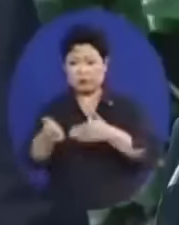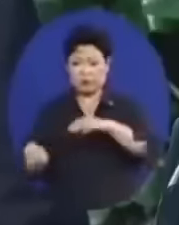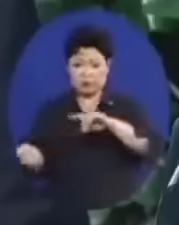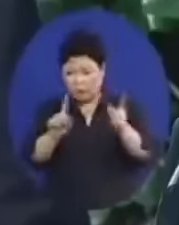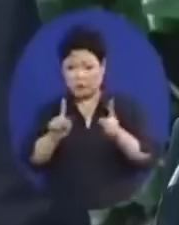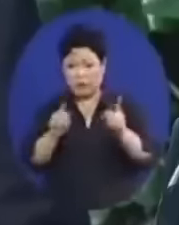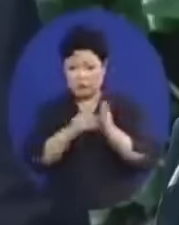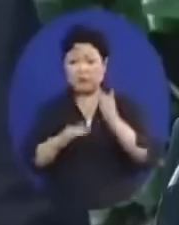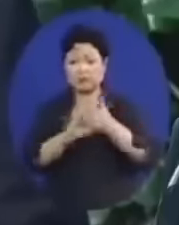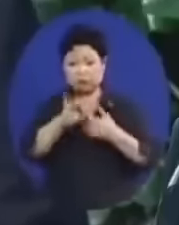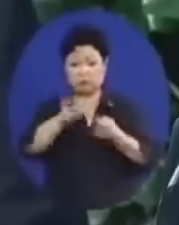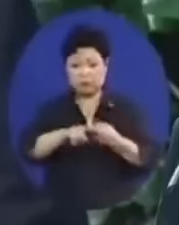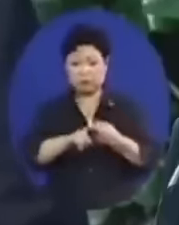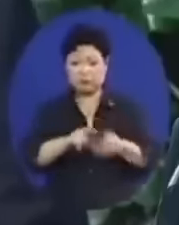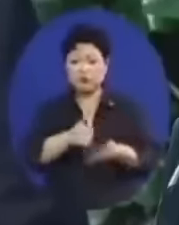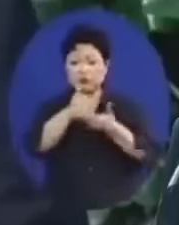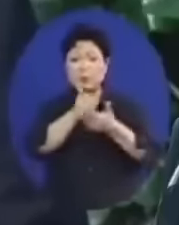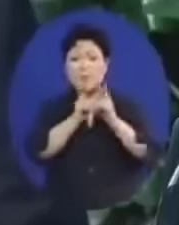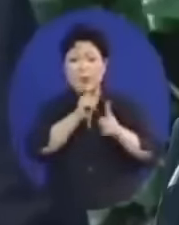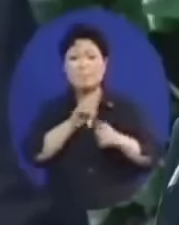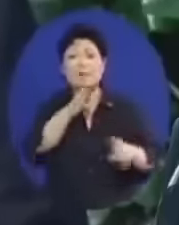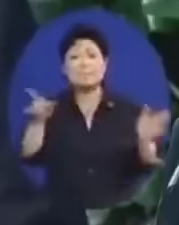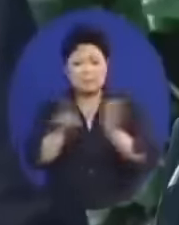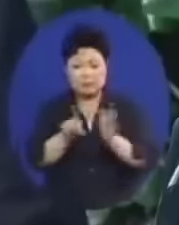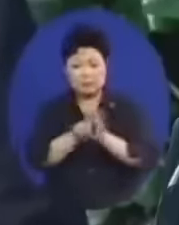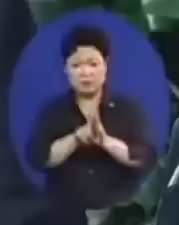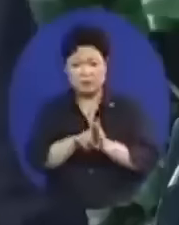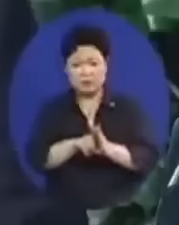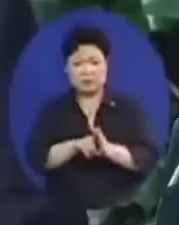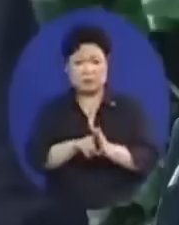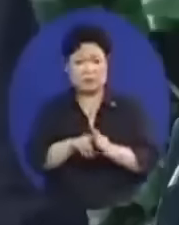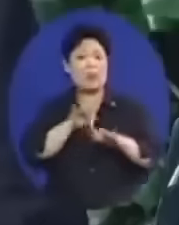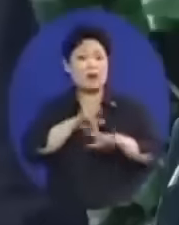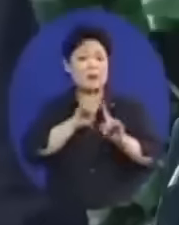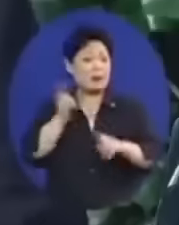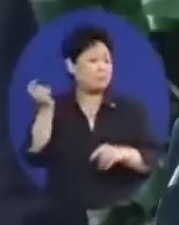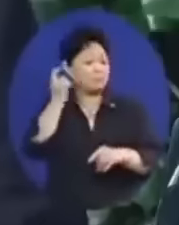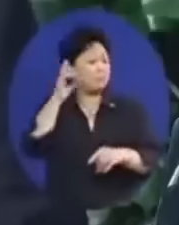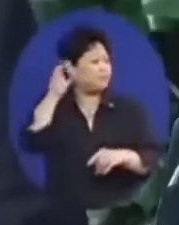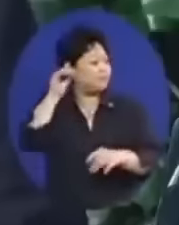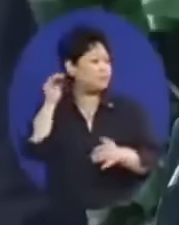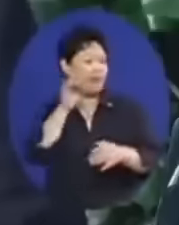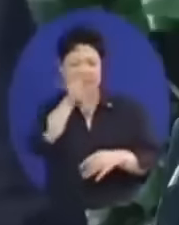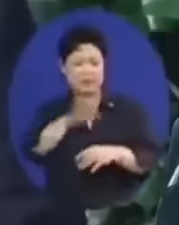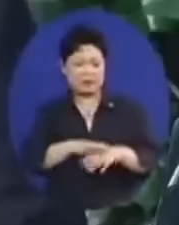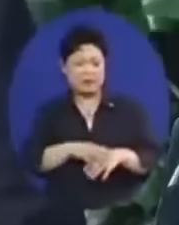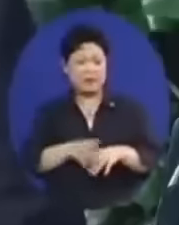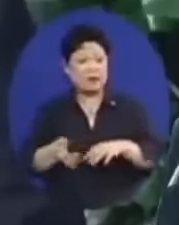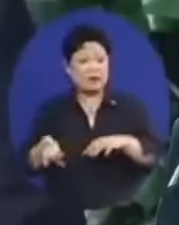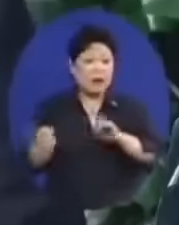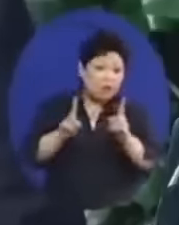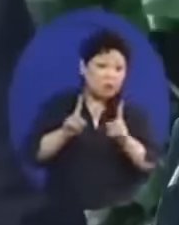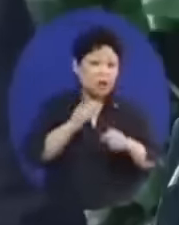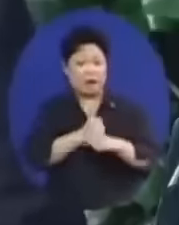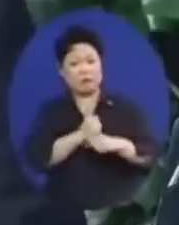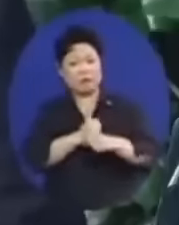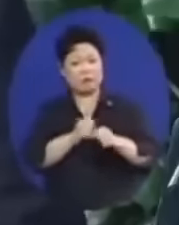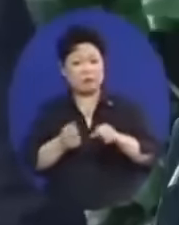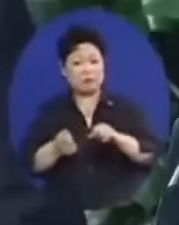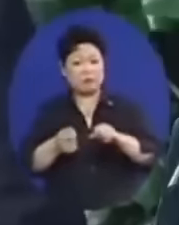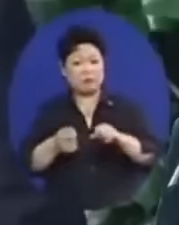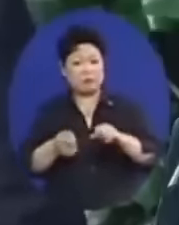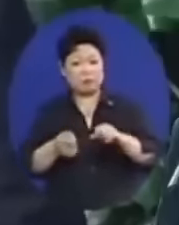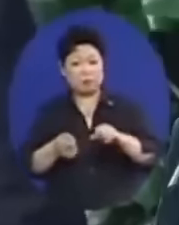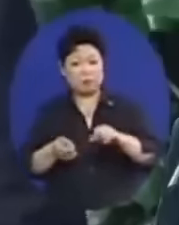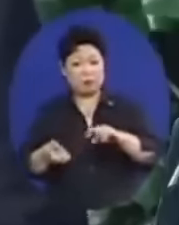것입니다. 주님이 한 말만 믿어야지 안 한 말을 믿으면 안 됩니다. 주님이 낳았기도 하고 안 낳았기도 하다 그렇게 말했으면 안